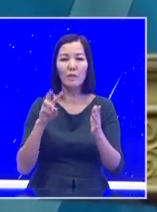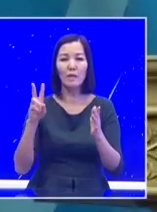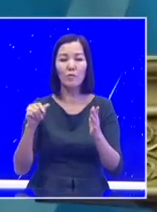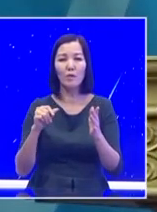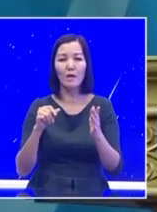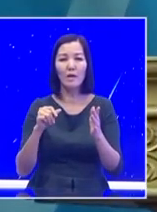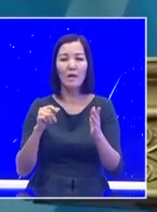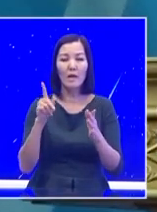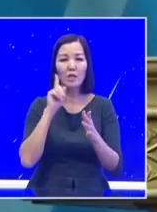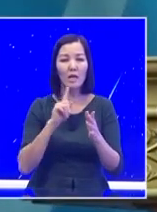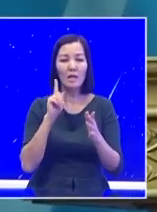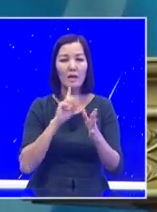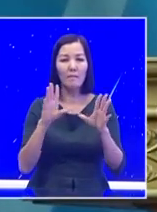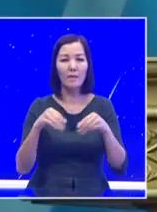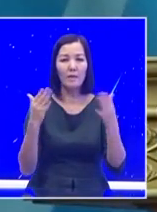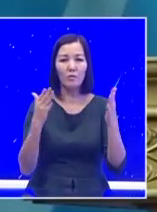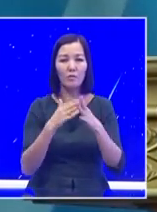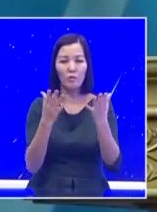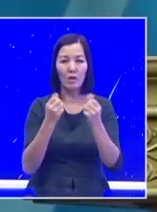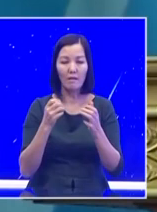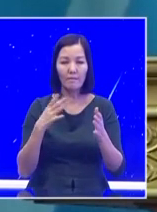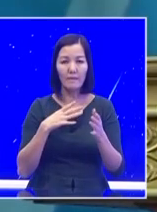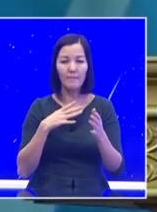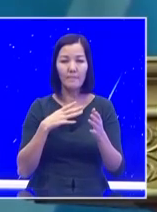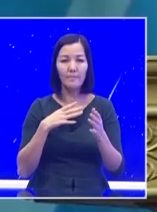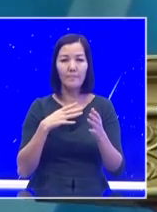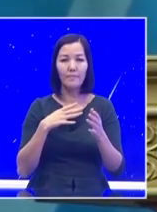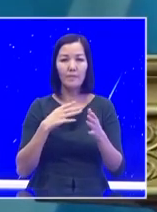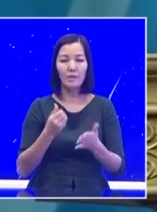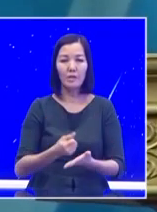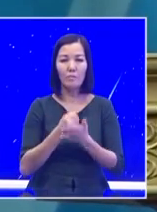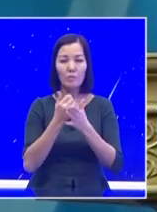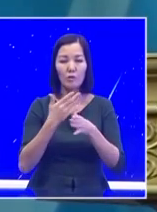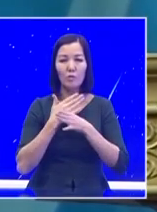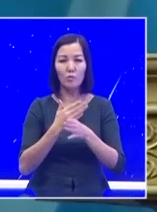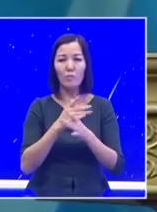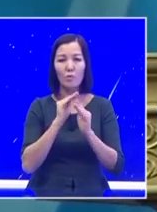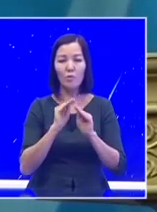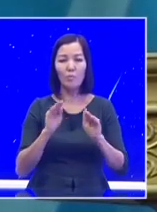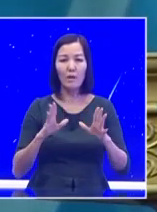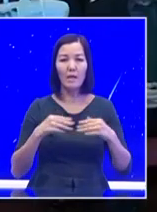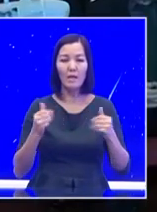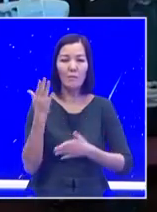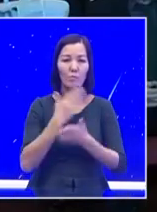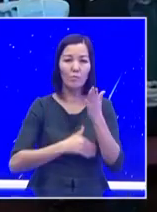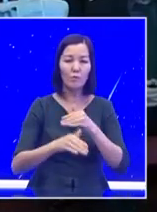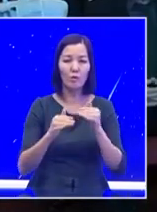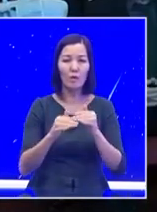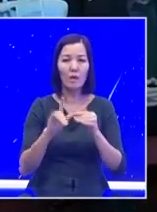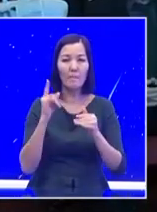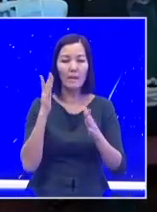құқынсыз жалға берілетін үйлер алынды. Демеушілер көмегімен көп балалы және мүмкіндігі шектеулі баласы